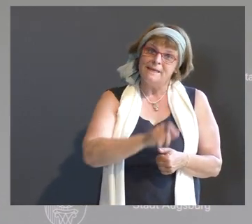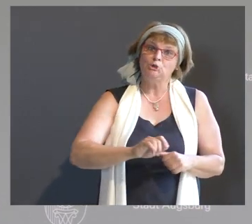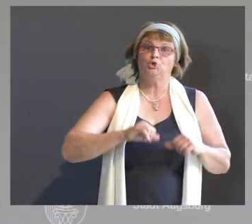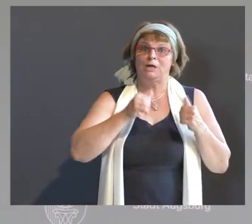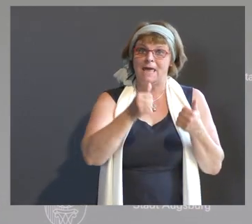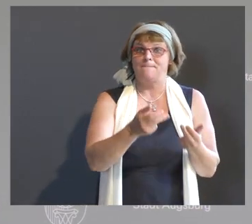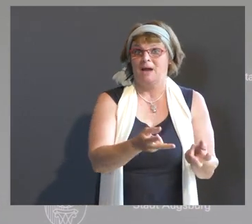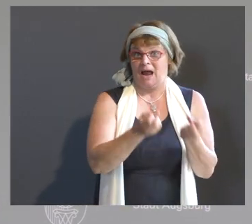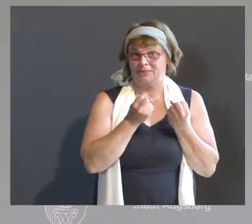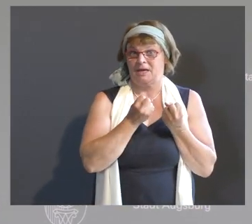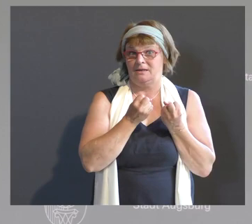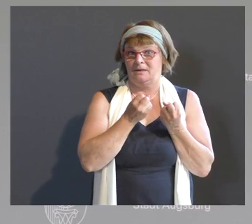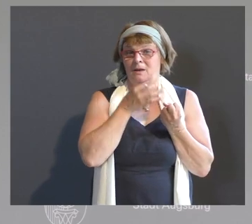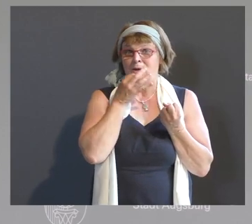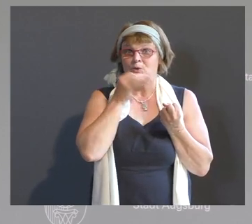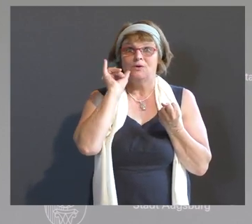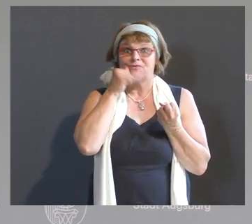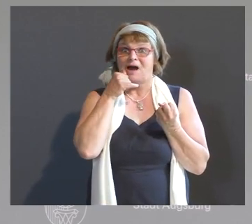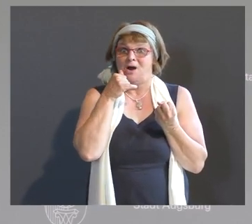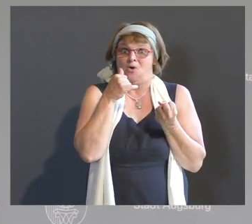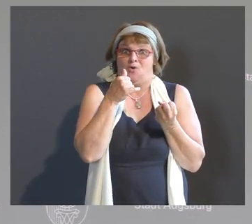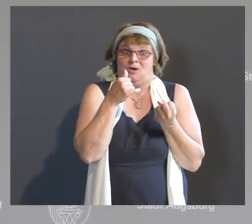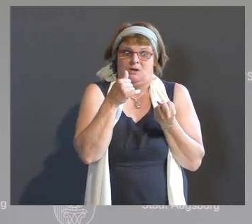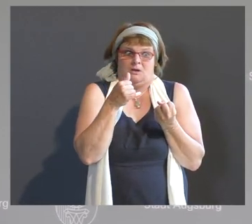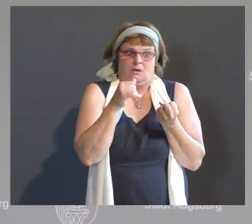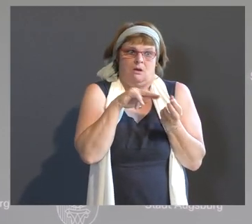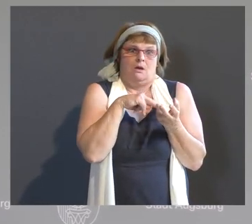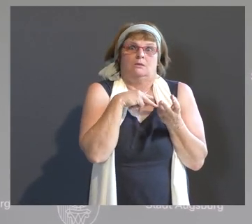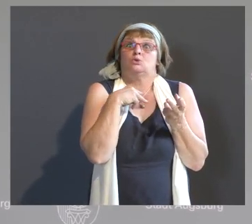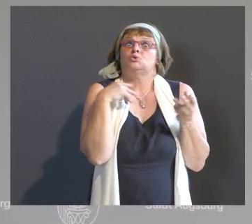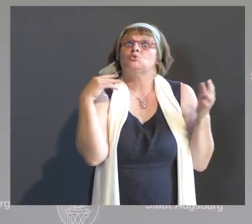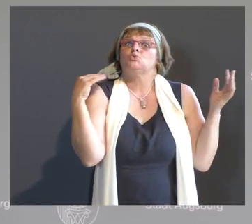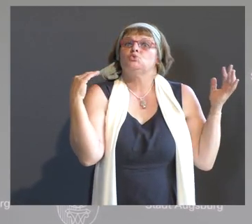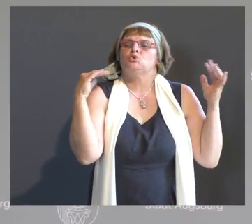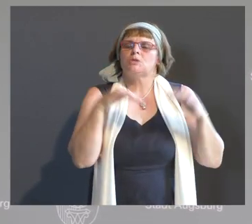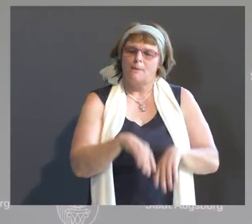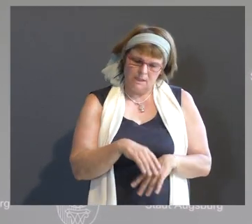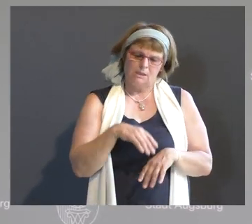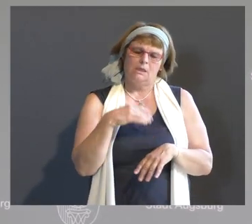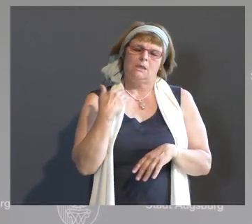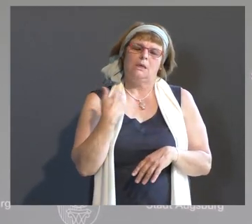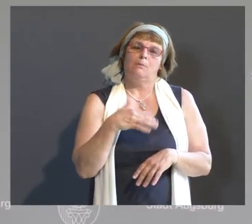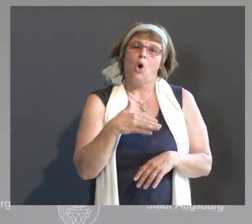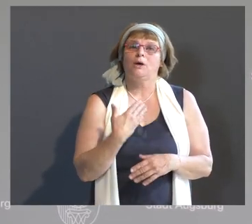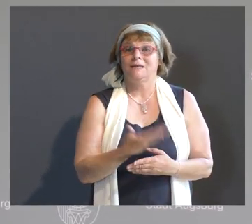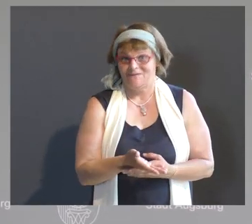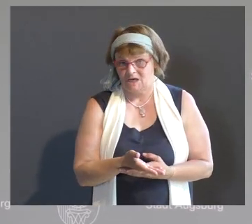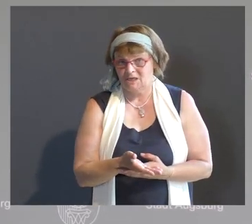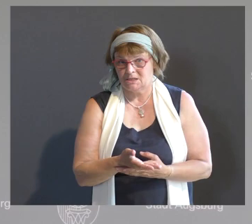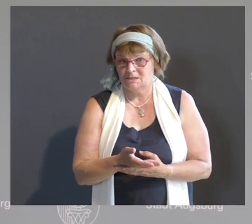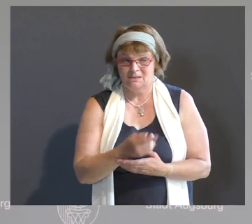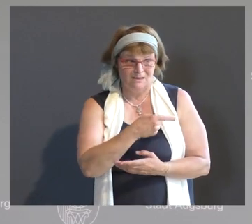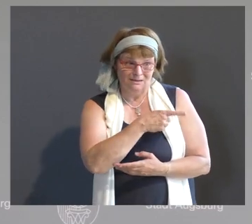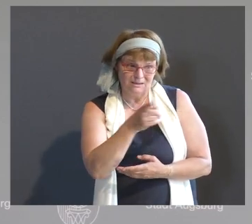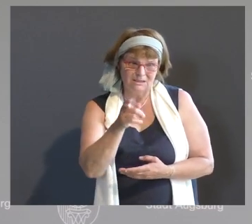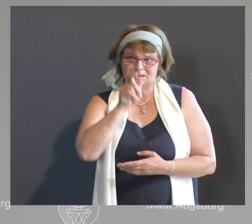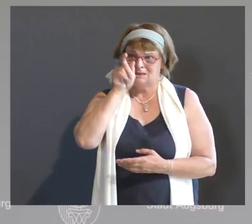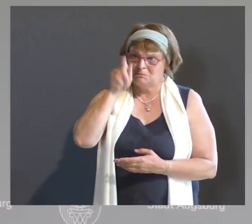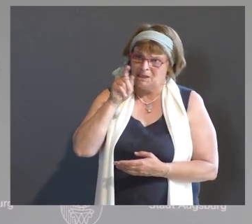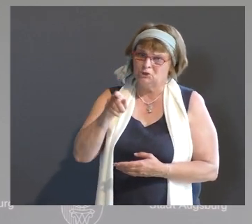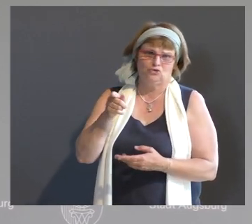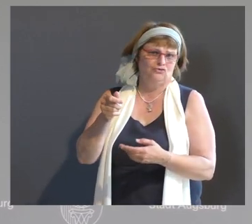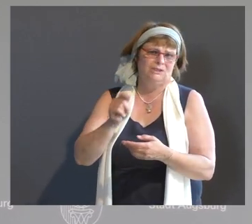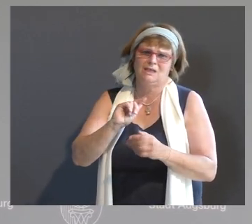ist, wo der Rettungsdienst rettungserhaltende Maßnahmen durchführen musste. Diesen Menschen möchte ich ganz